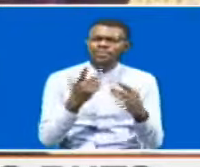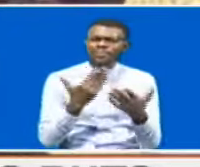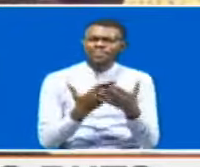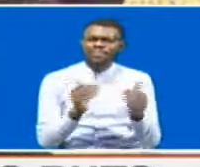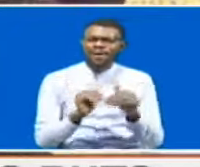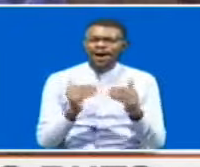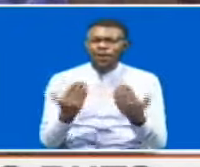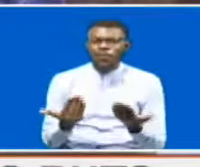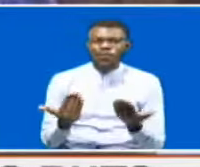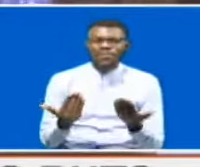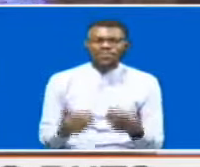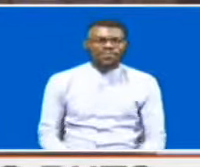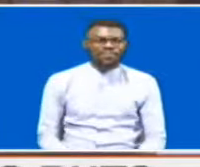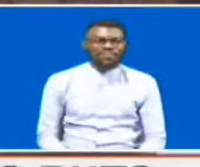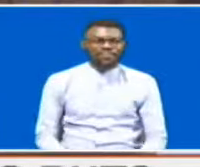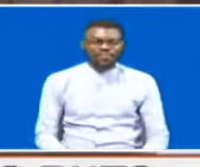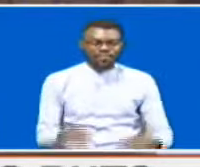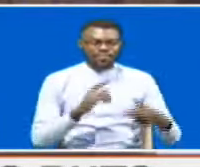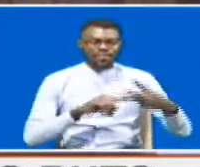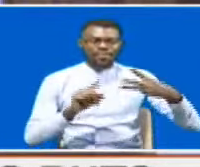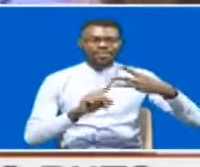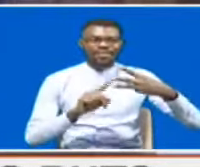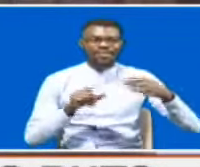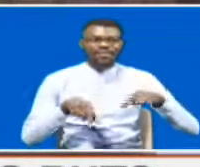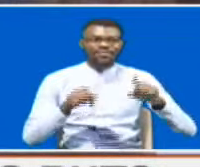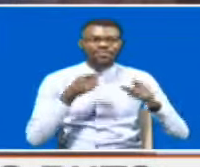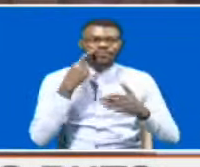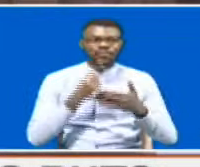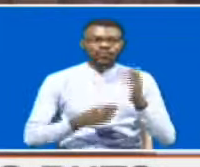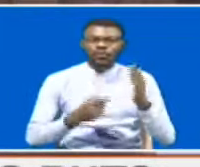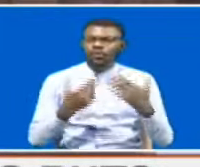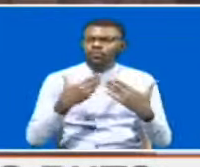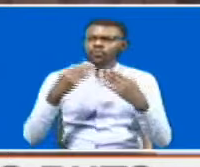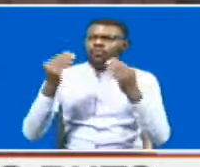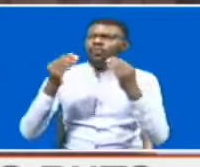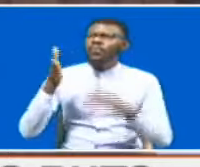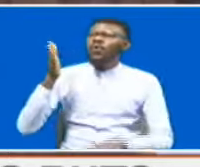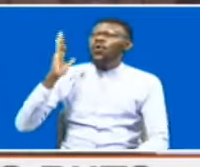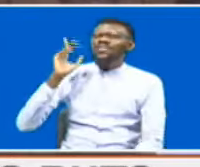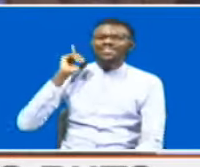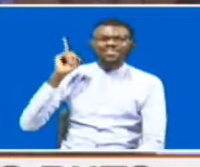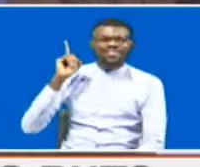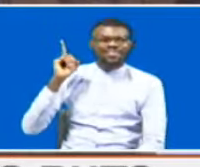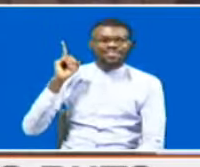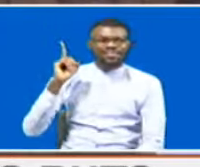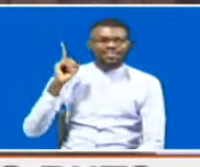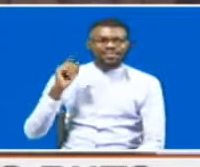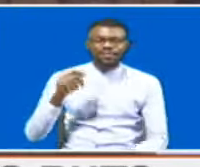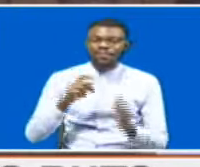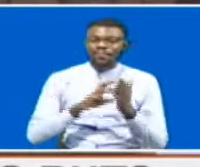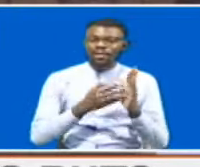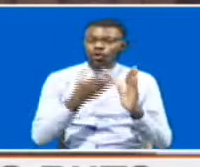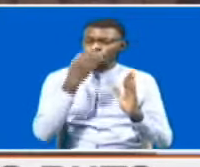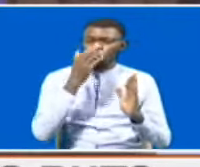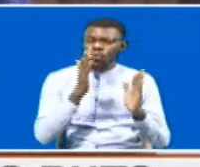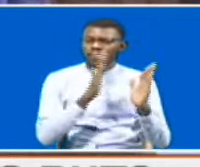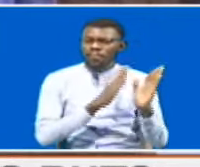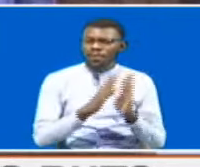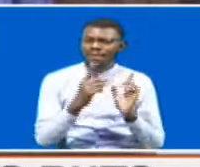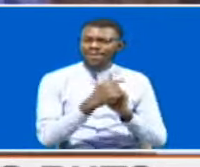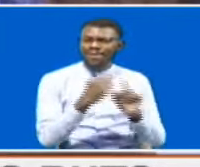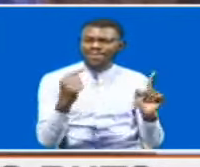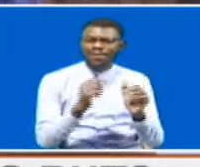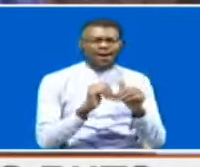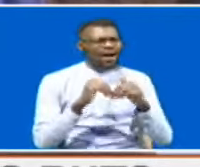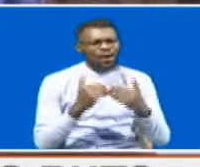jela. Tatu atakupeleka kwa Mungu. Alikusema atakuua. Hii ni utawala aina